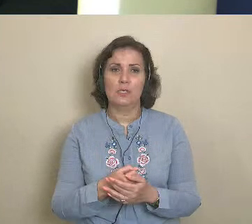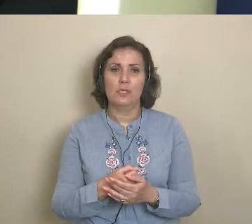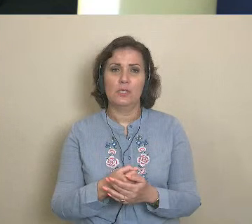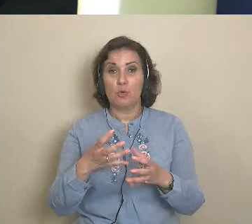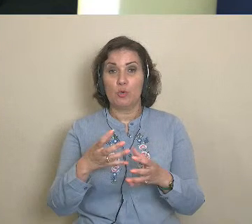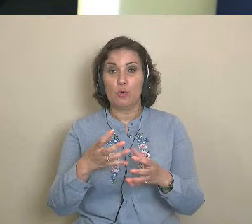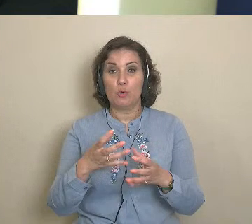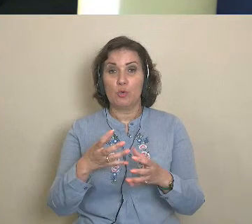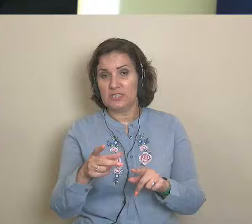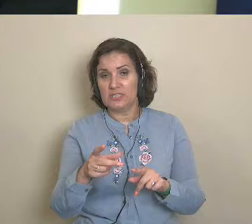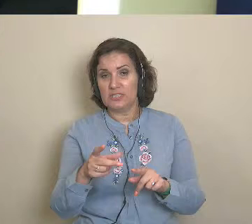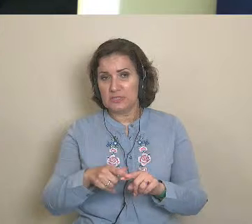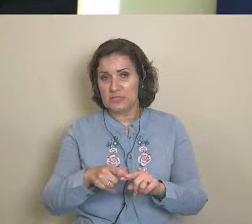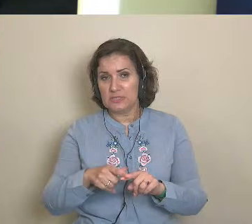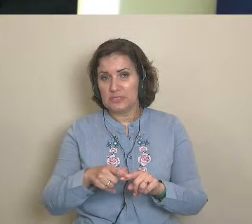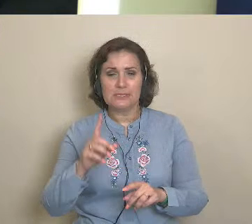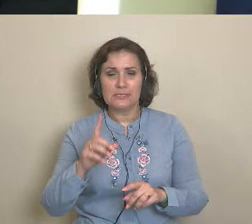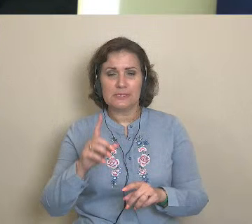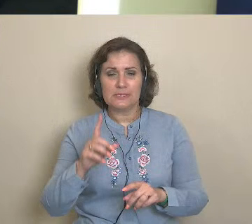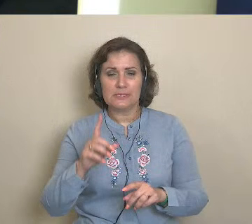просвітницької.